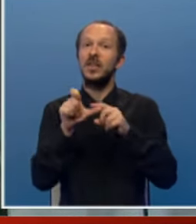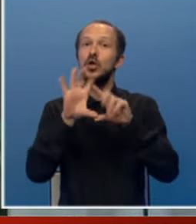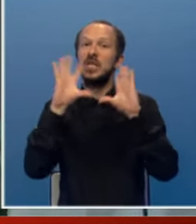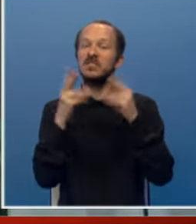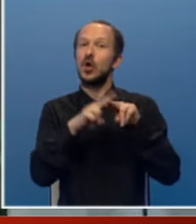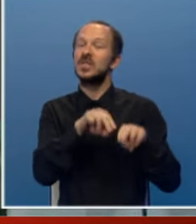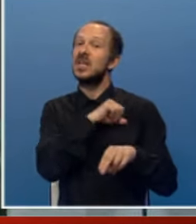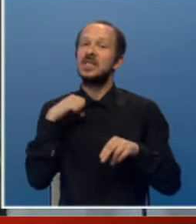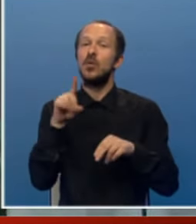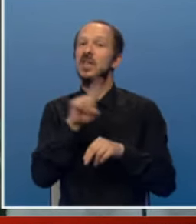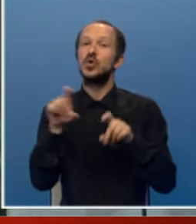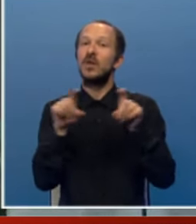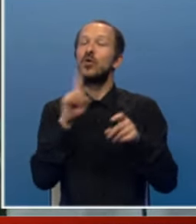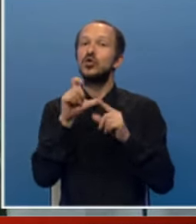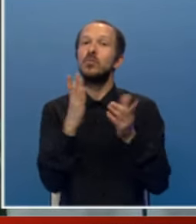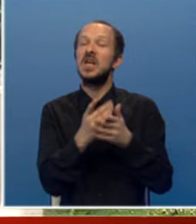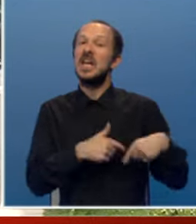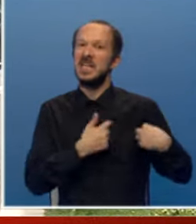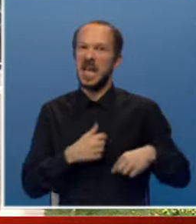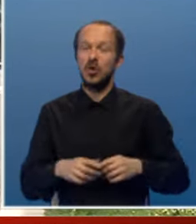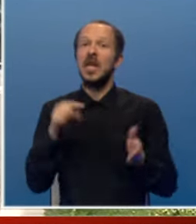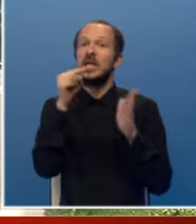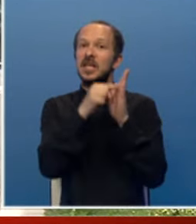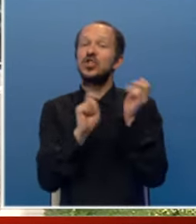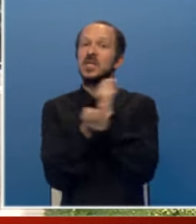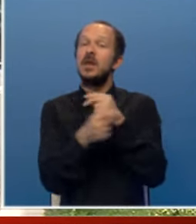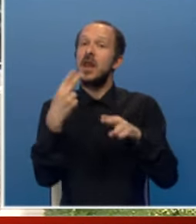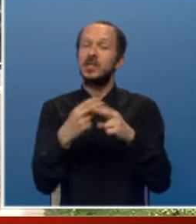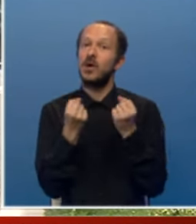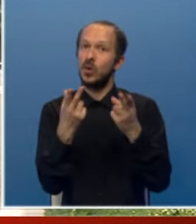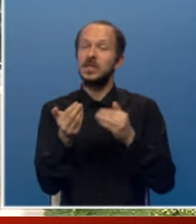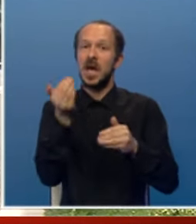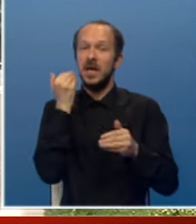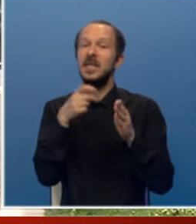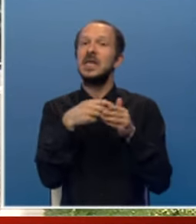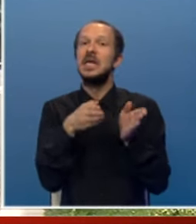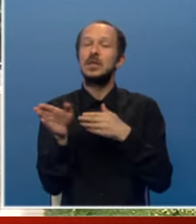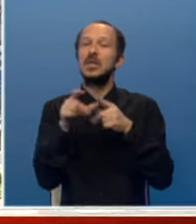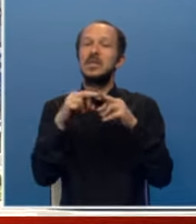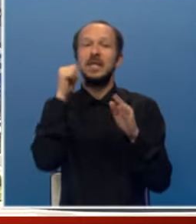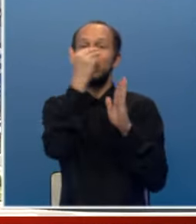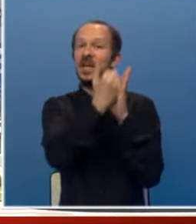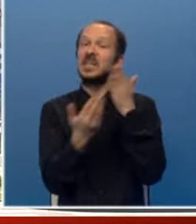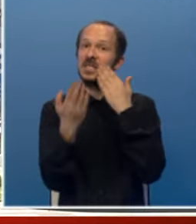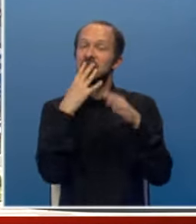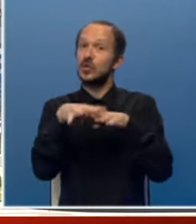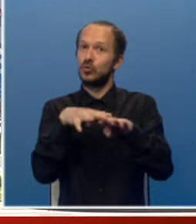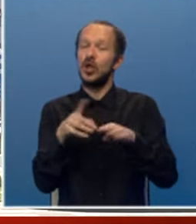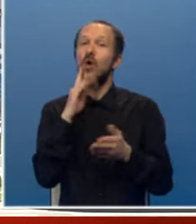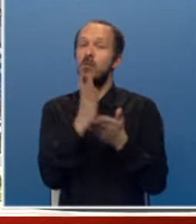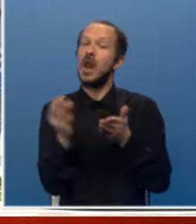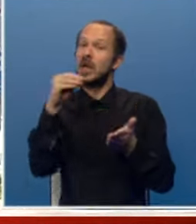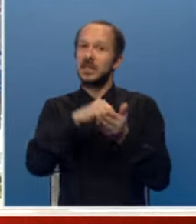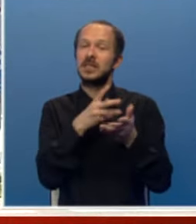ostali, samo nisu krivi oni koji su bili inicijatori. Tačka o izmjenama naziva ulica ranije je skinuta sa dnevnog reda sjednice Skupštine koja je